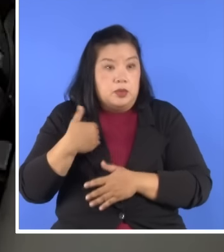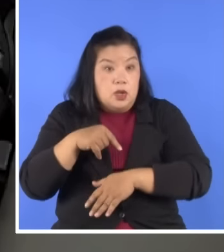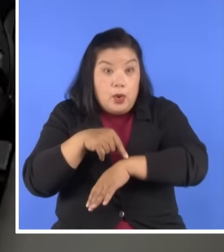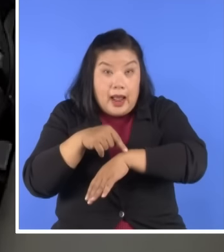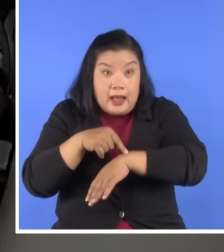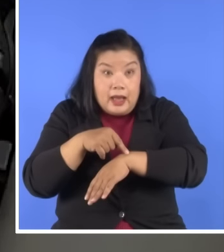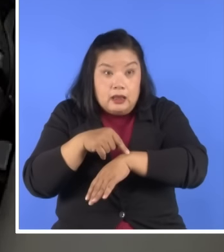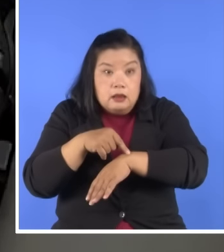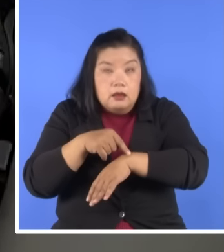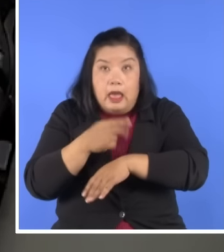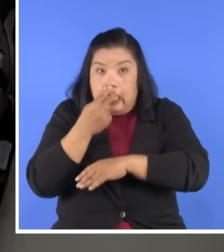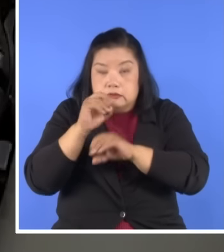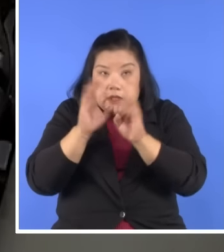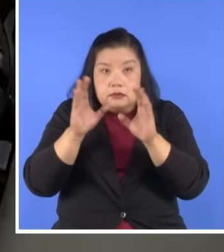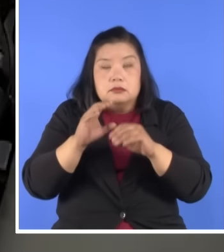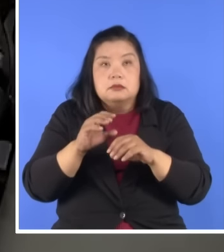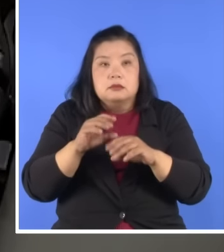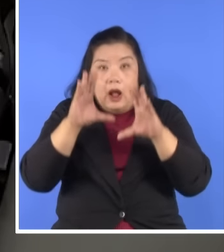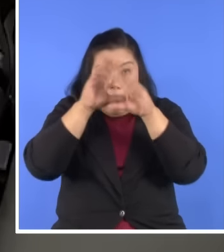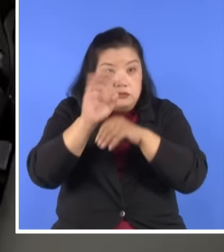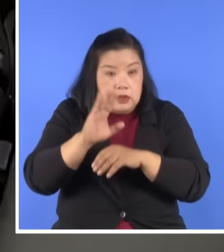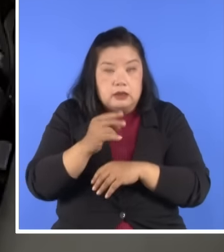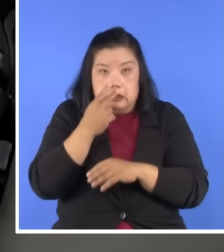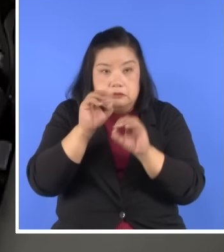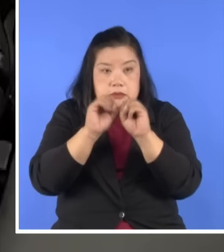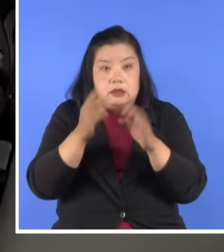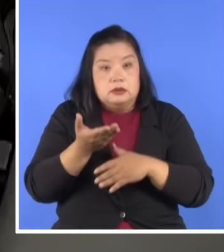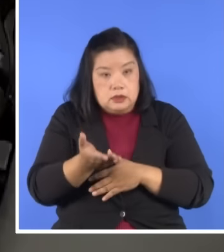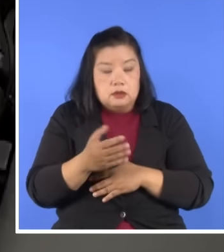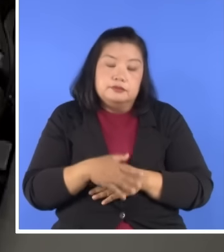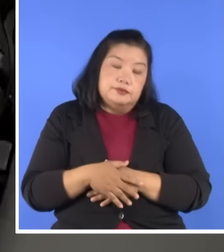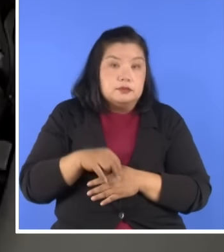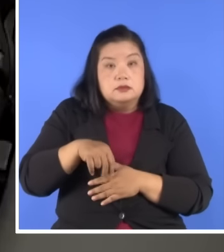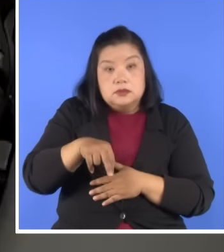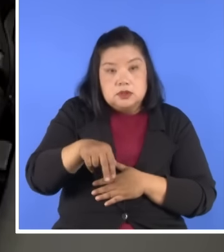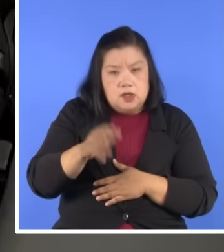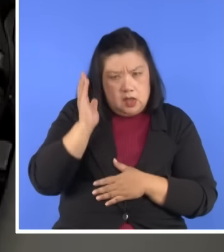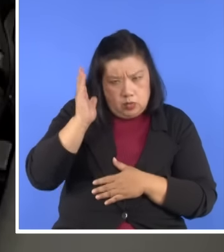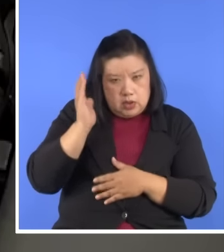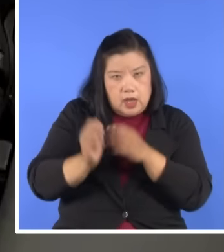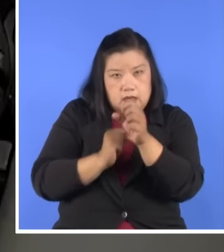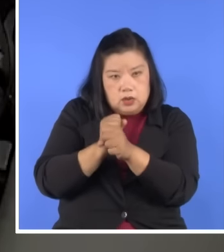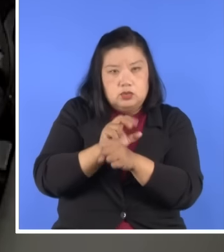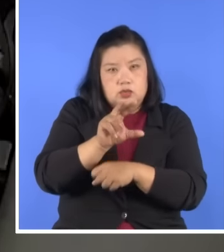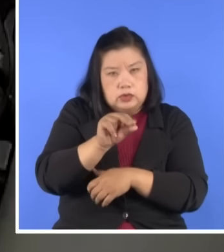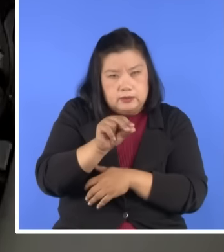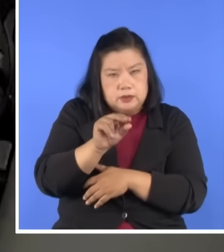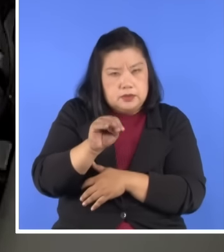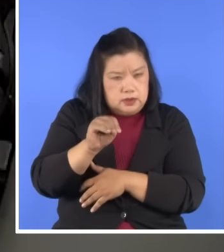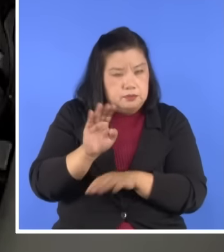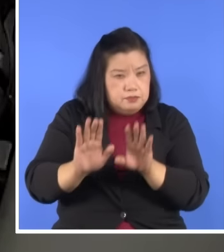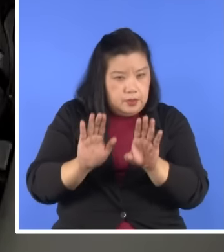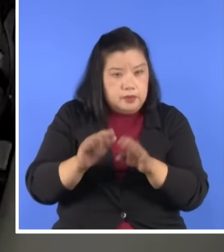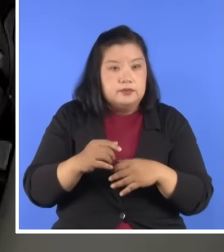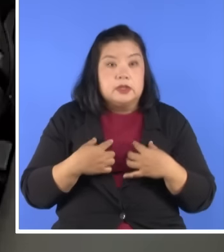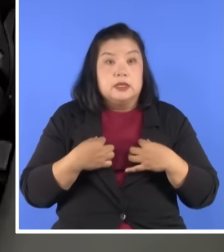ช่างกล้านะคะถอดรองเท้าให้ด้วยนะคะเข้าเข้าไปในบ้านเขาชายคนนี้อายุประมาณ 30-40ปีค่ะใส่